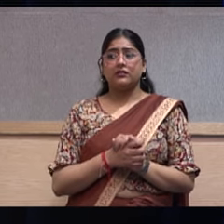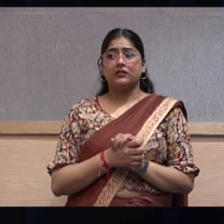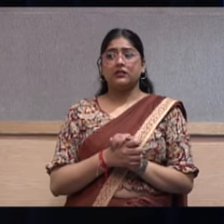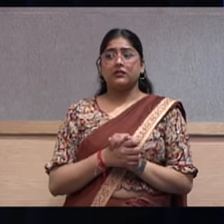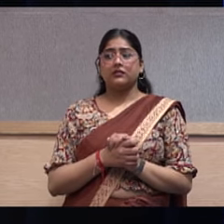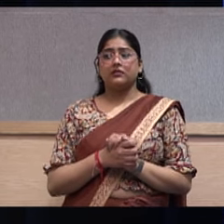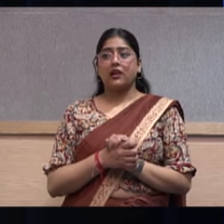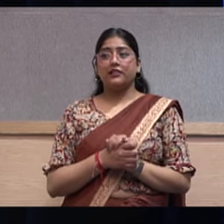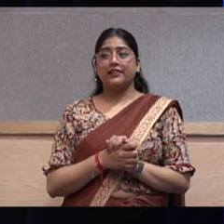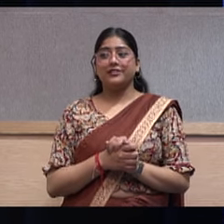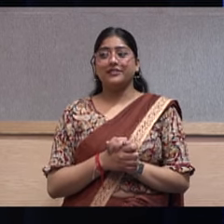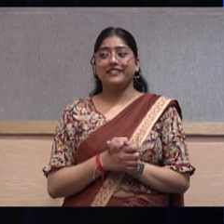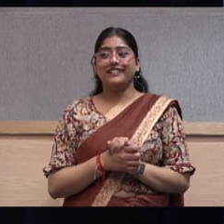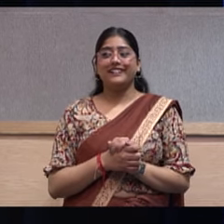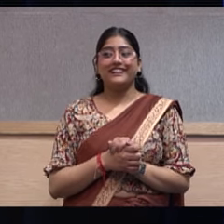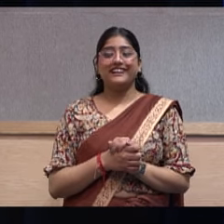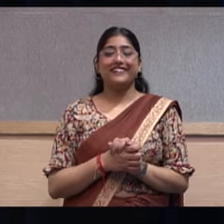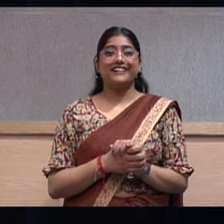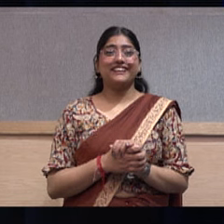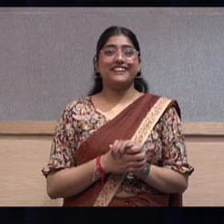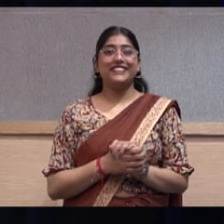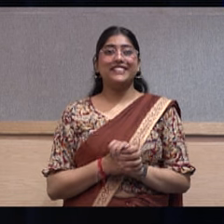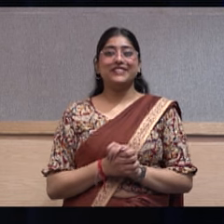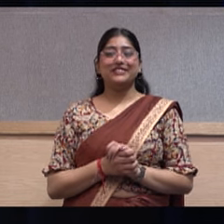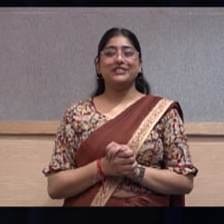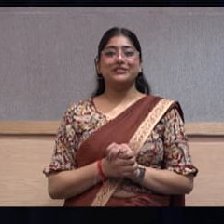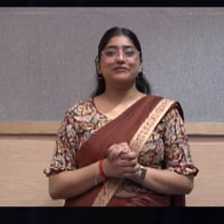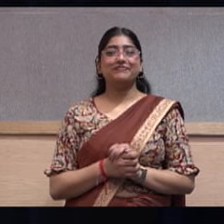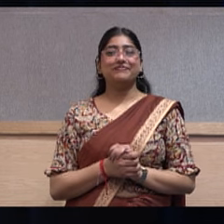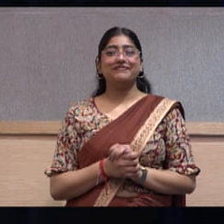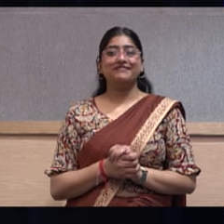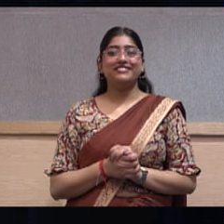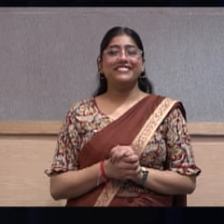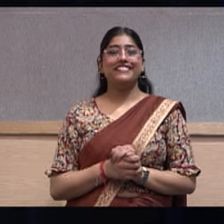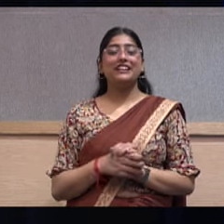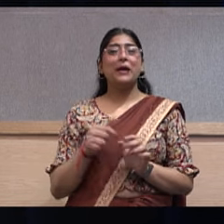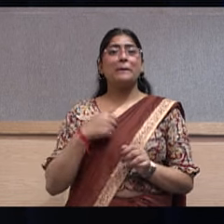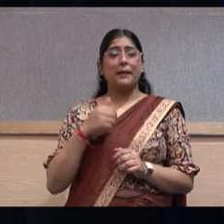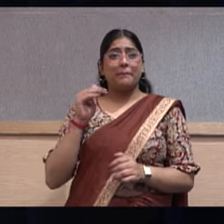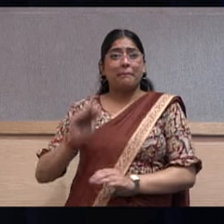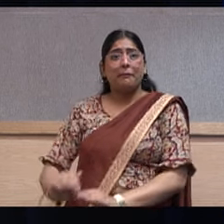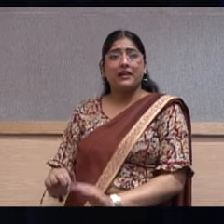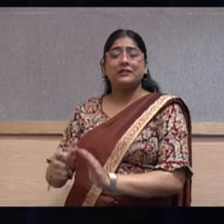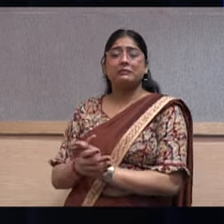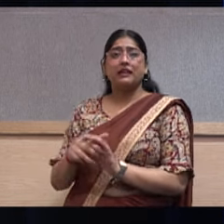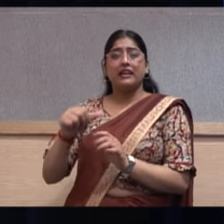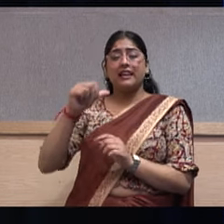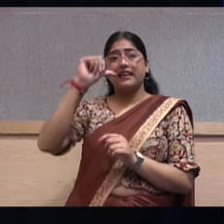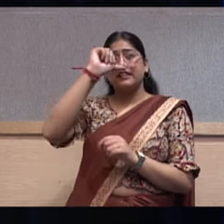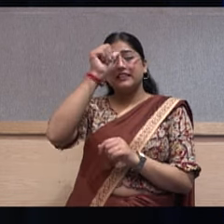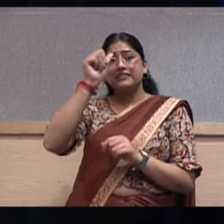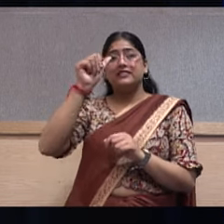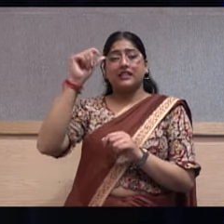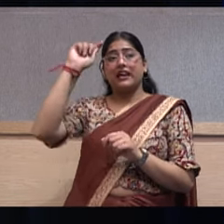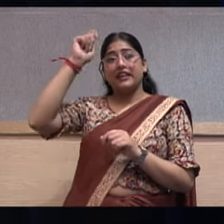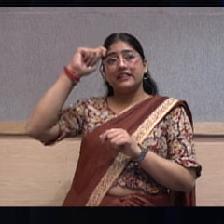पढ़ाई से मैं ग्रामीण पृष्ठभूमि से आता हूं और मेरे को बचपन में अंग्रेजी पढ़ना एक मेरे